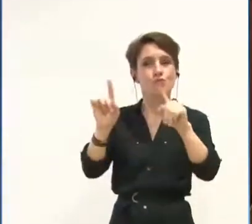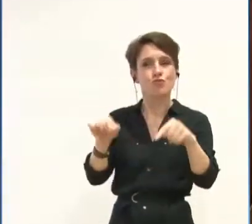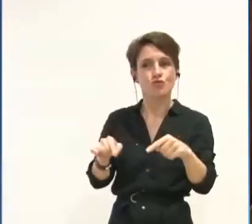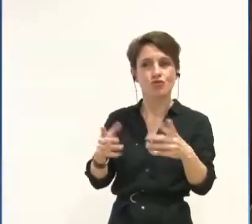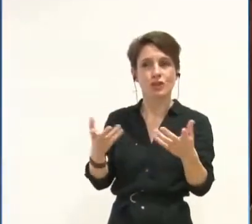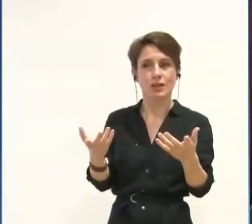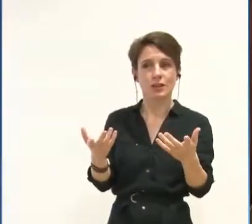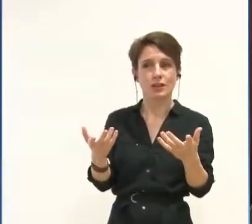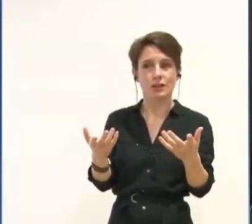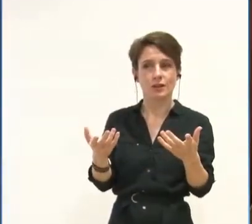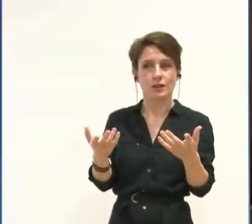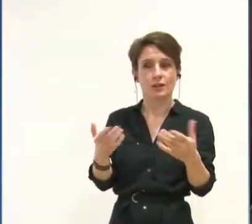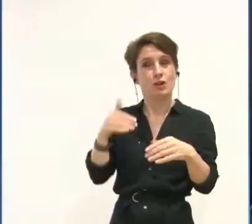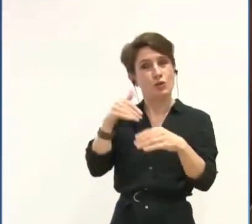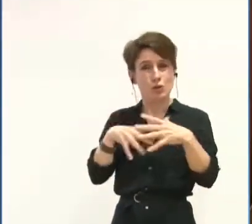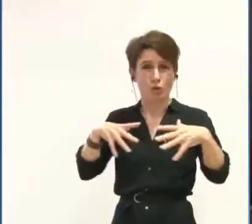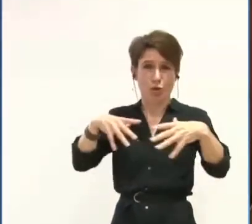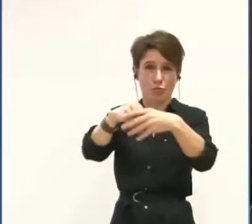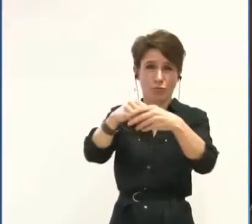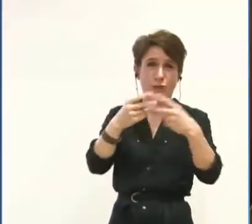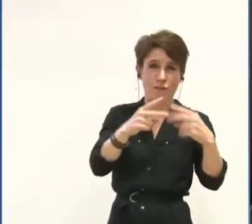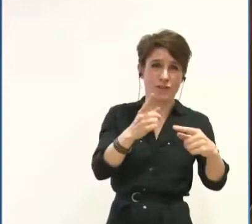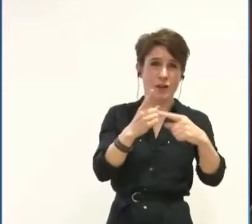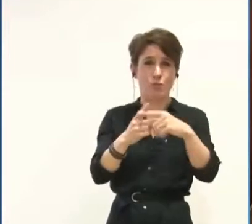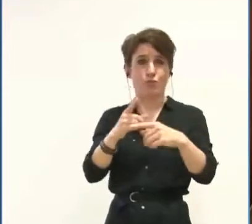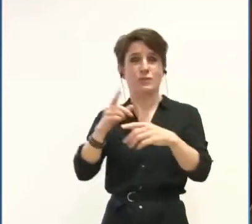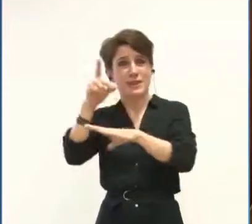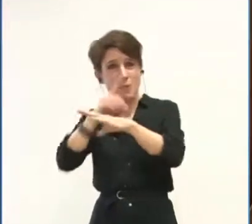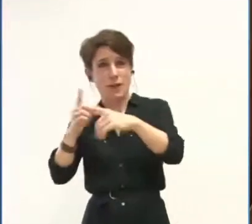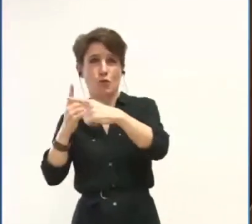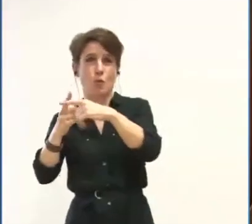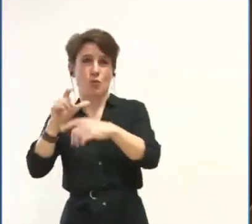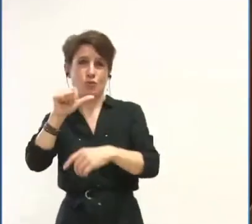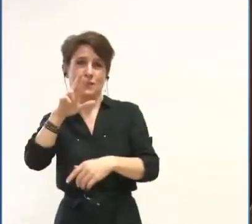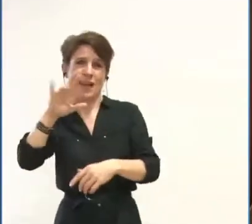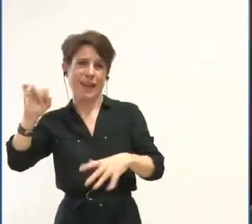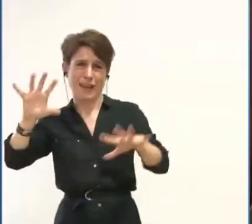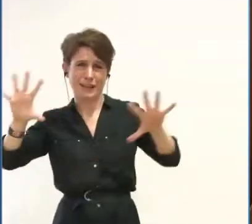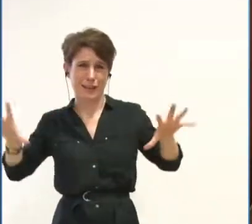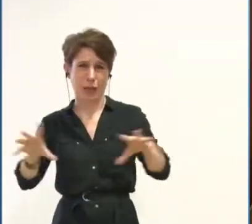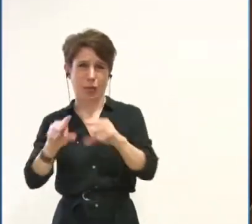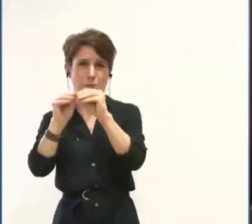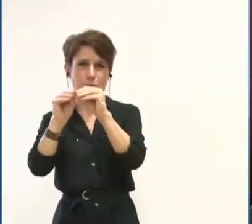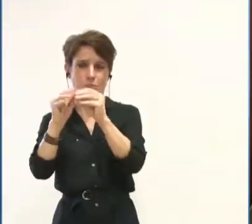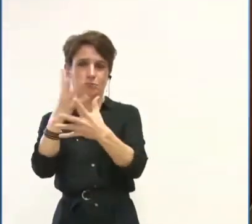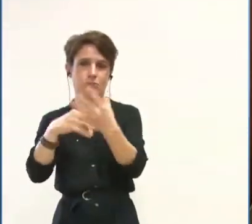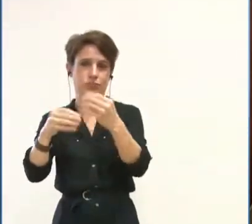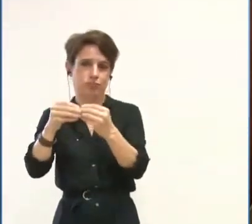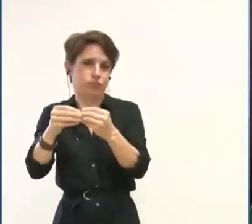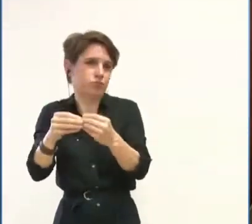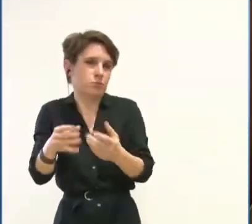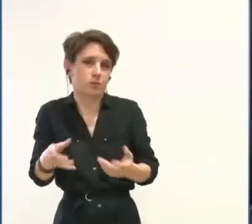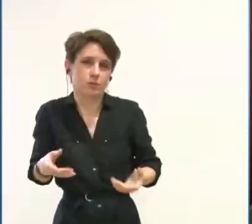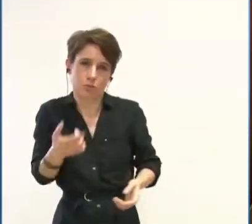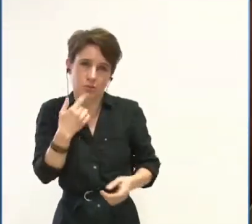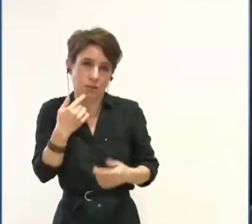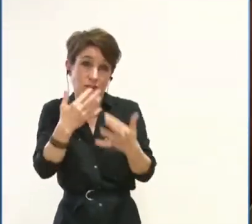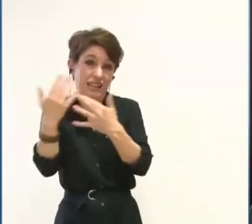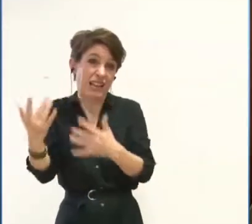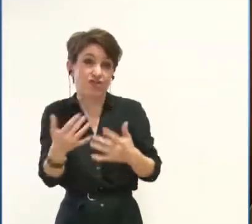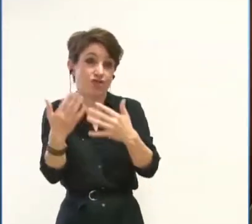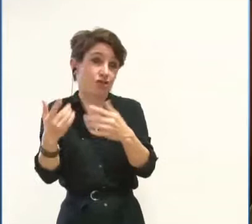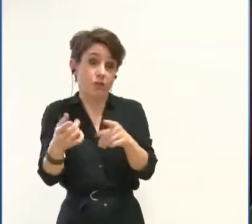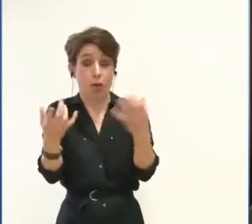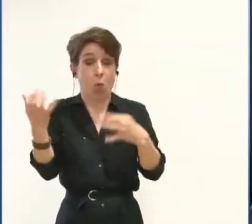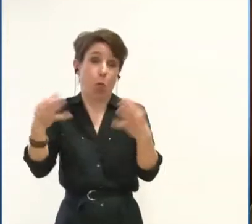ville, du département et de l'ARS. Alors je sais, on fait dire ce qu'on veut aux chiffres, comme l'a